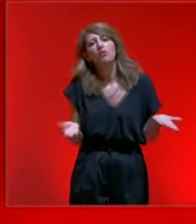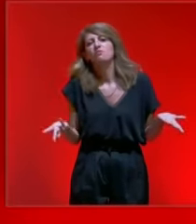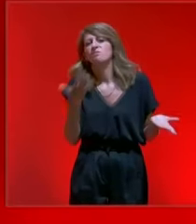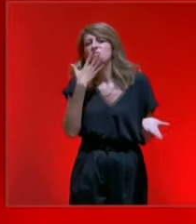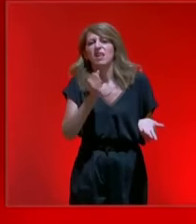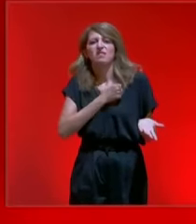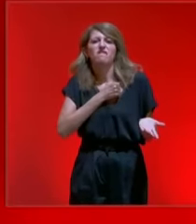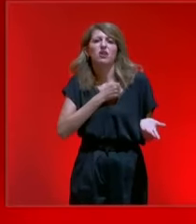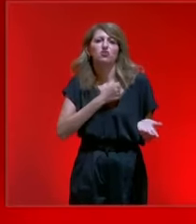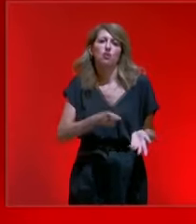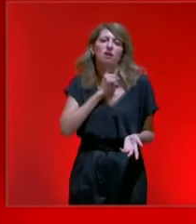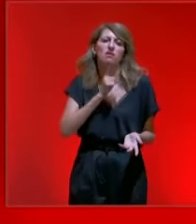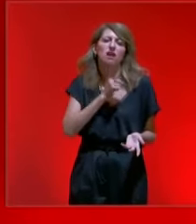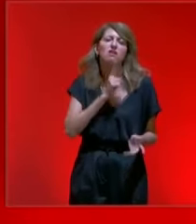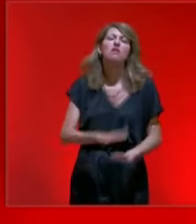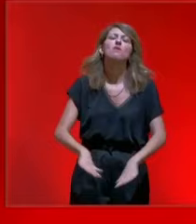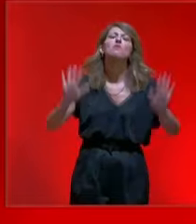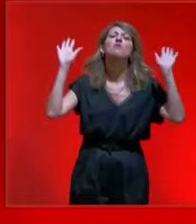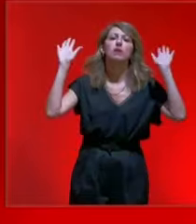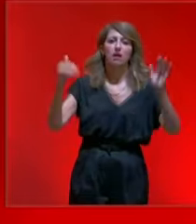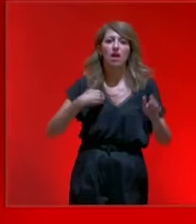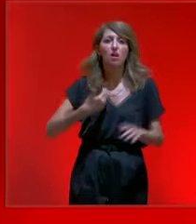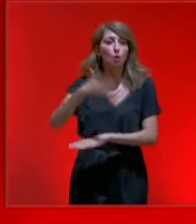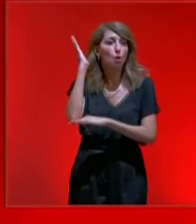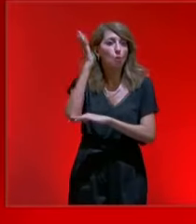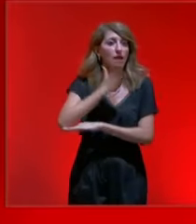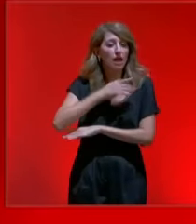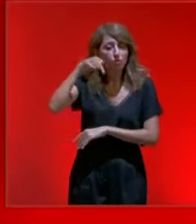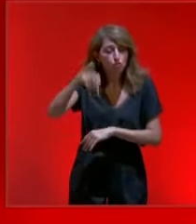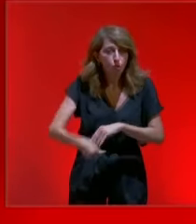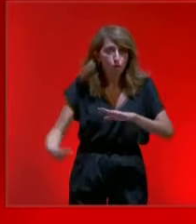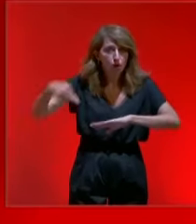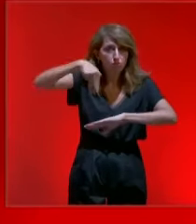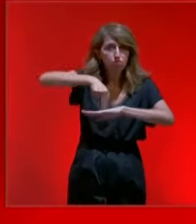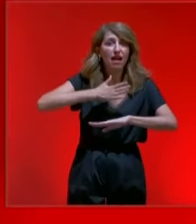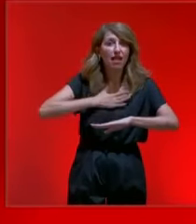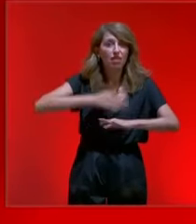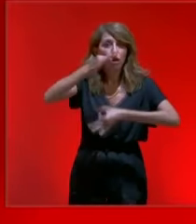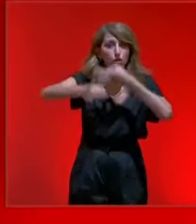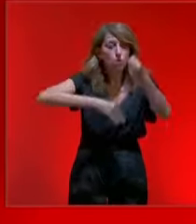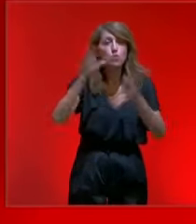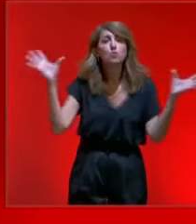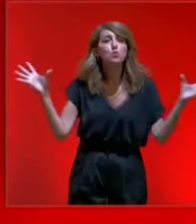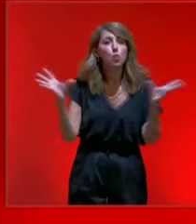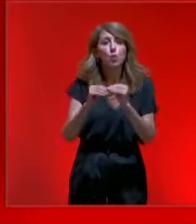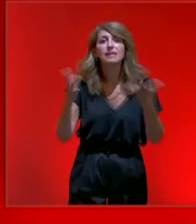Θέλω να επικεντρωθώ, λοιπόν, στο τι πρέπει να κάνουμε εμείς για να ξανακερδίσουμε.